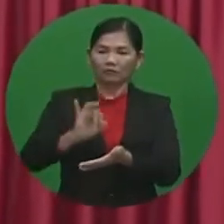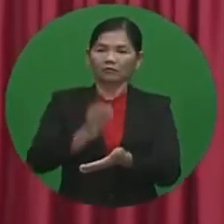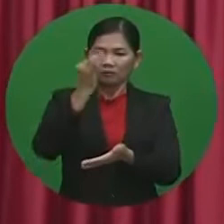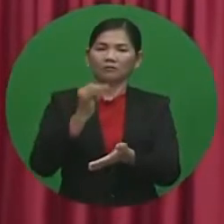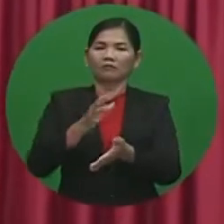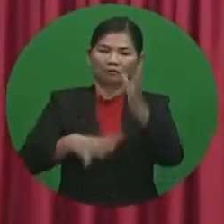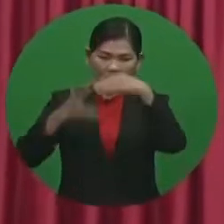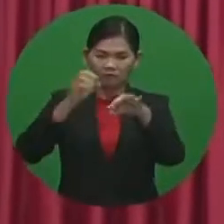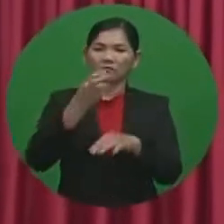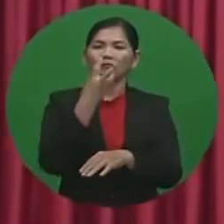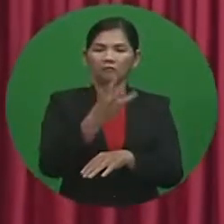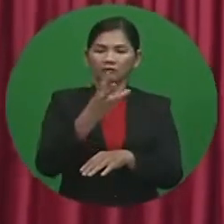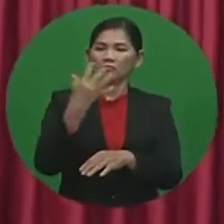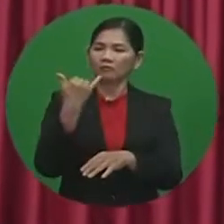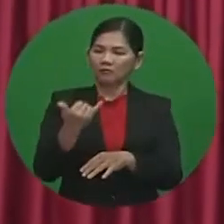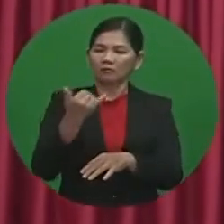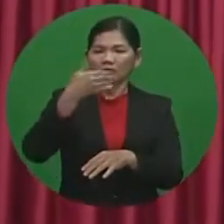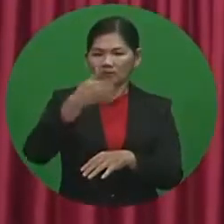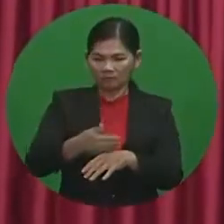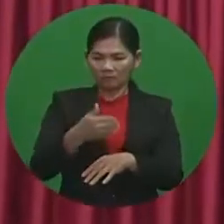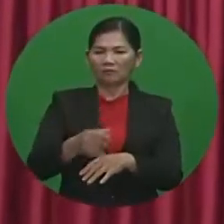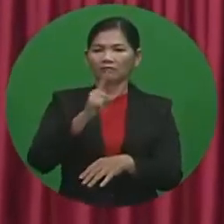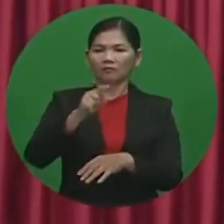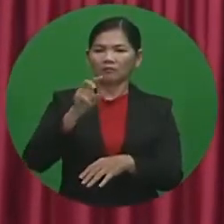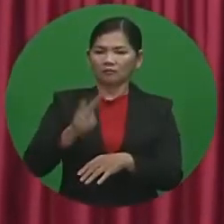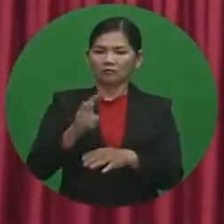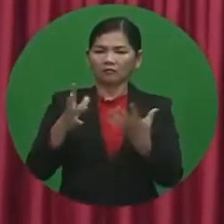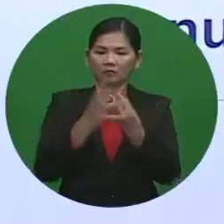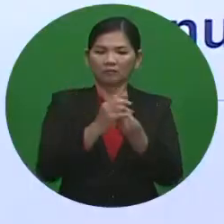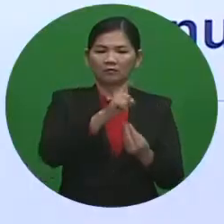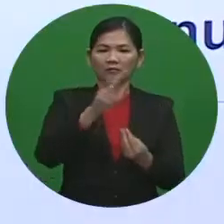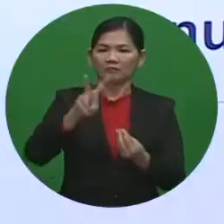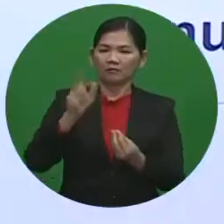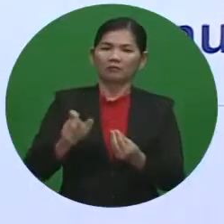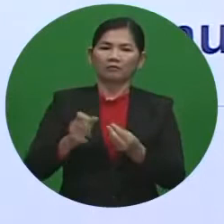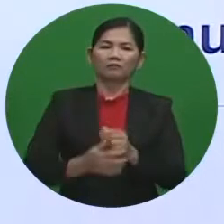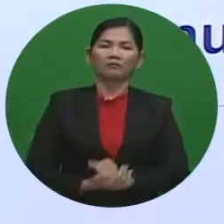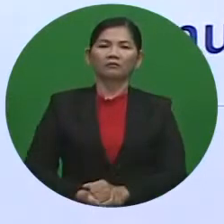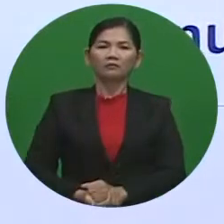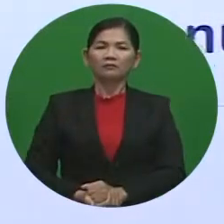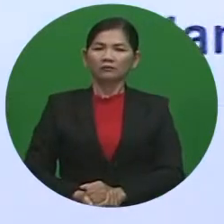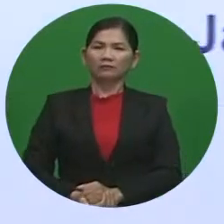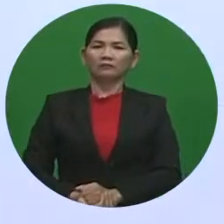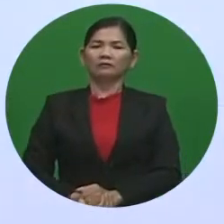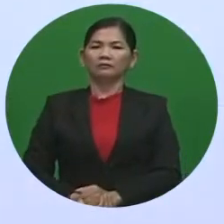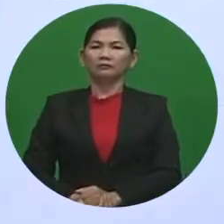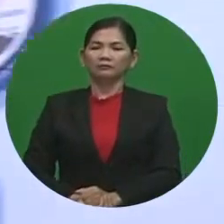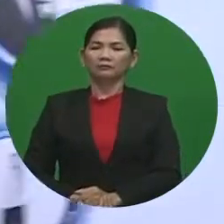តសិក្សាទី3ទី6ទី9និងទី12ចំនួន12នាក់ផងដែរ